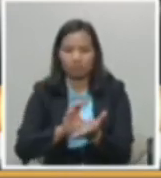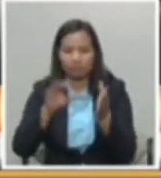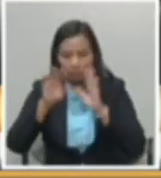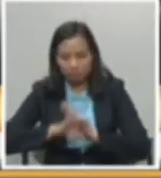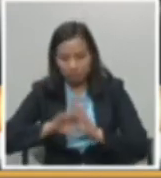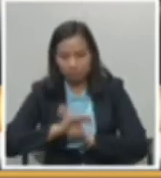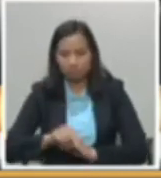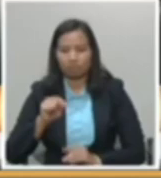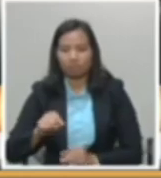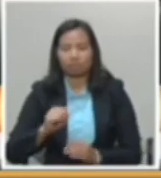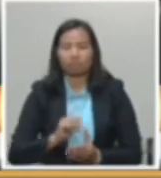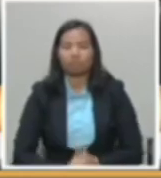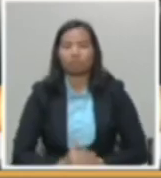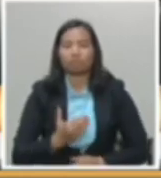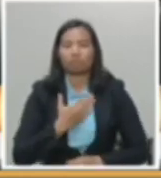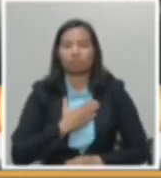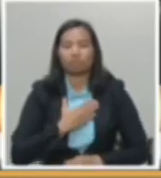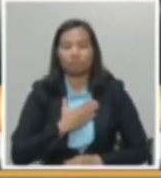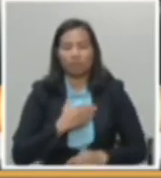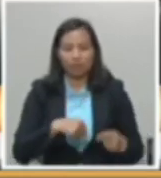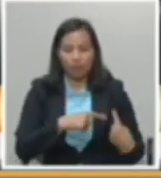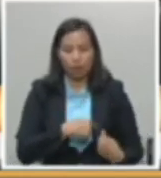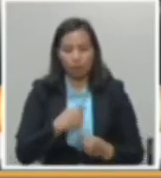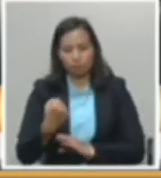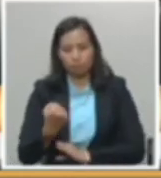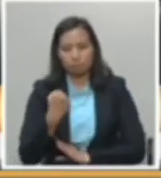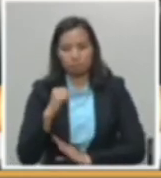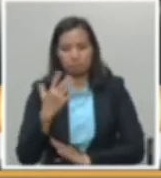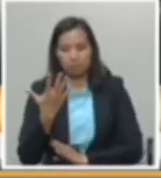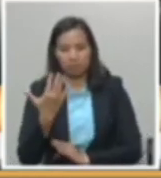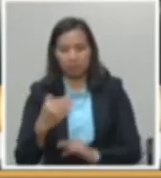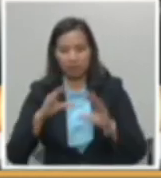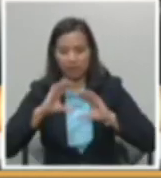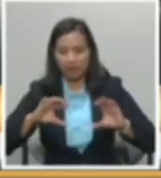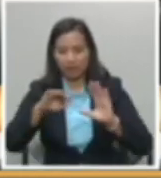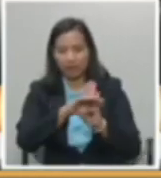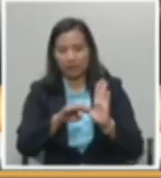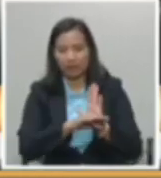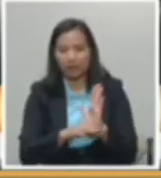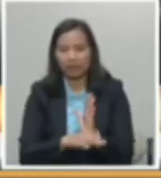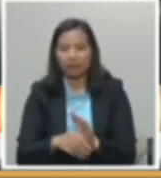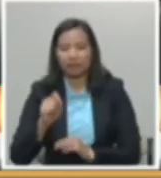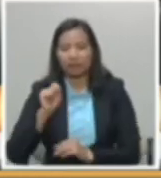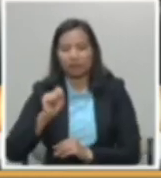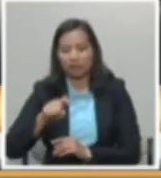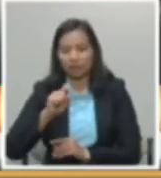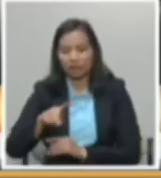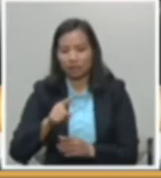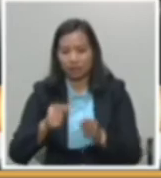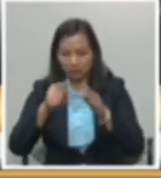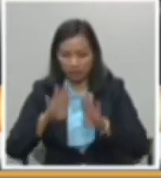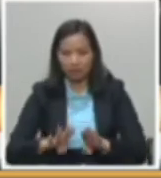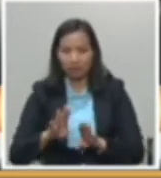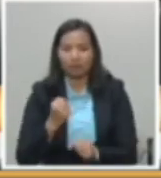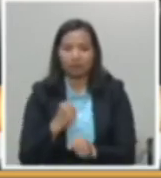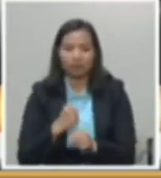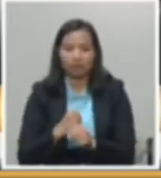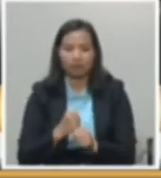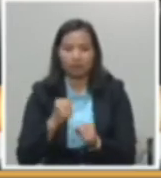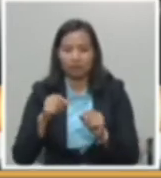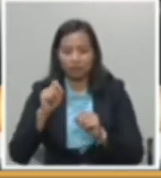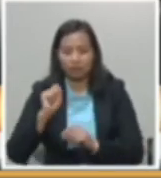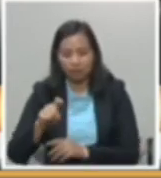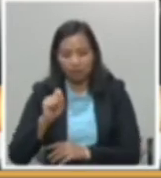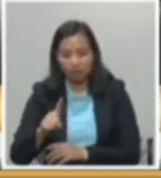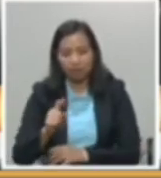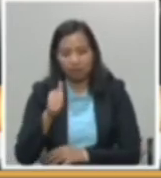นี้ดิฉันไม่มั่นใจว่านโยบายที่รัฐบาลเคยแถลงว่าเป็นนโยบายเร่งด่วนแบบนี้ยังจะสามารถเรียกว่าเร่งด่วน